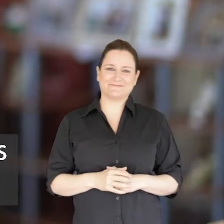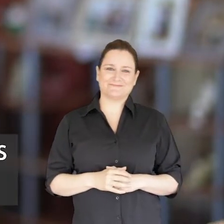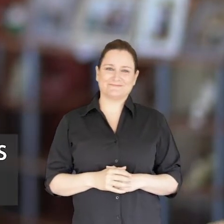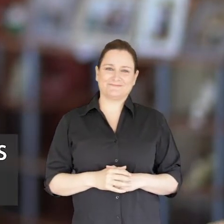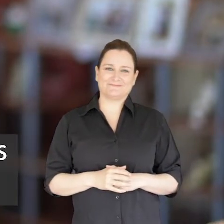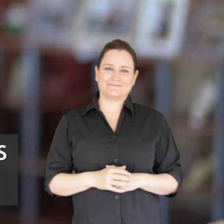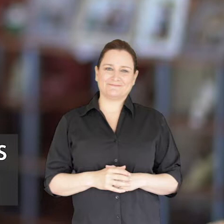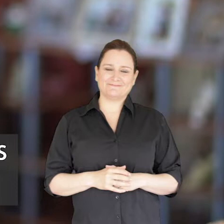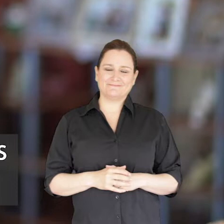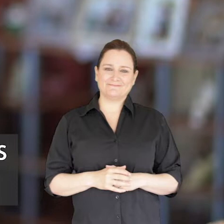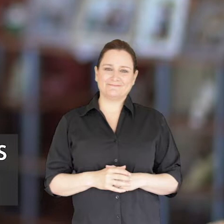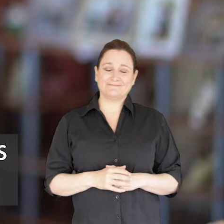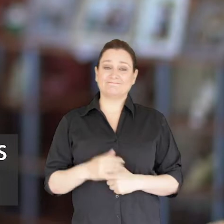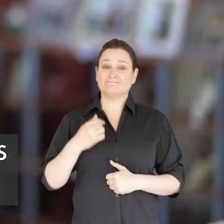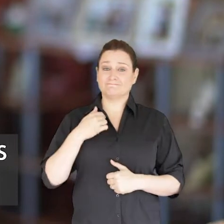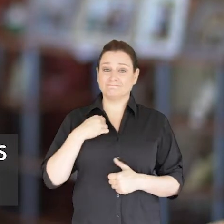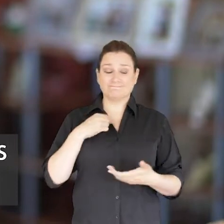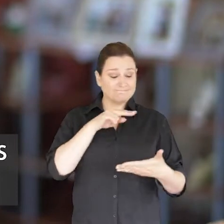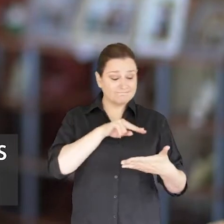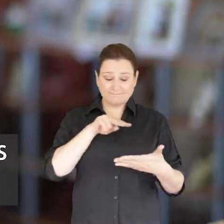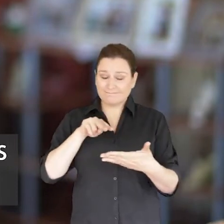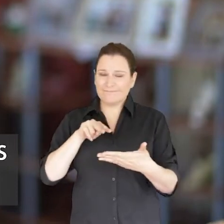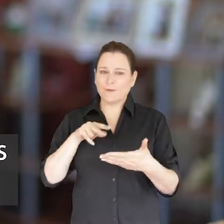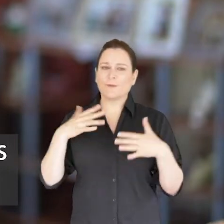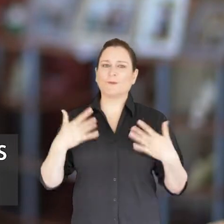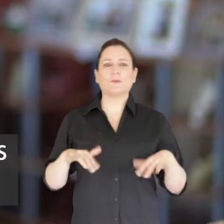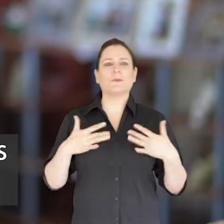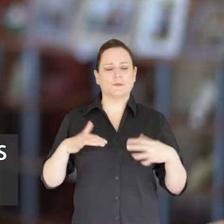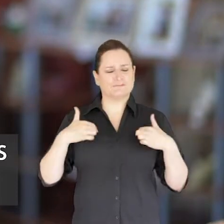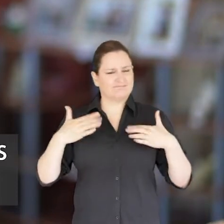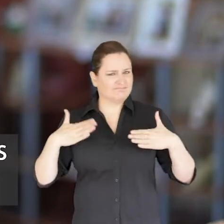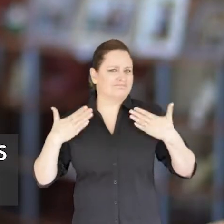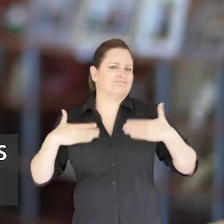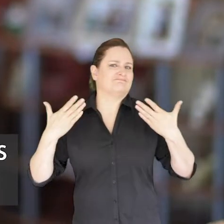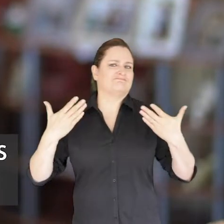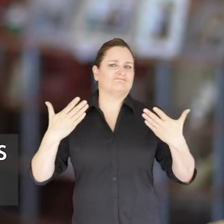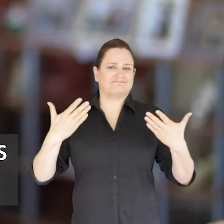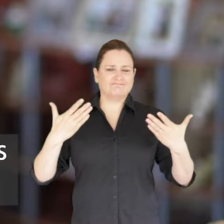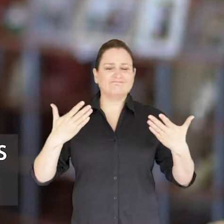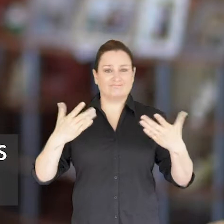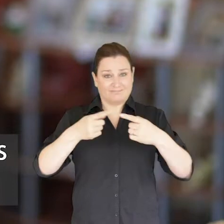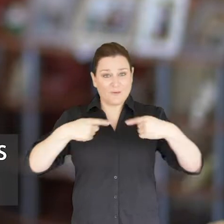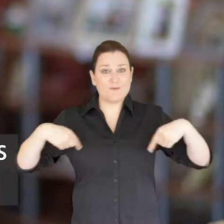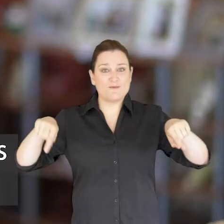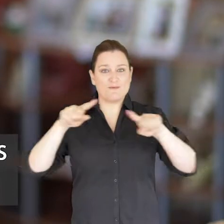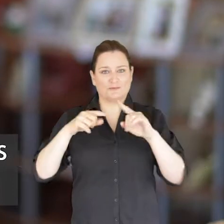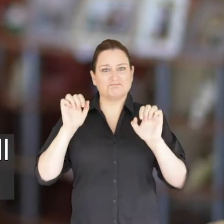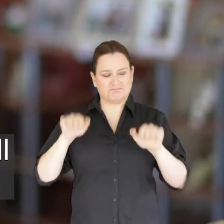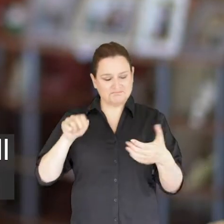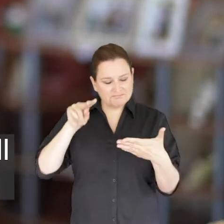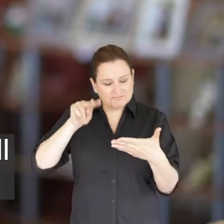so, ek is bly dat ons sulke dinge nou daarom in ons taal